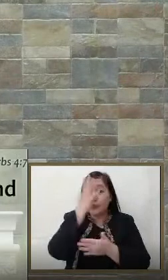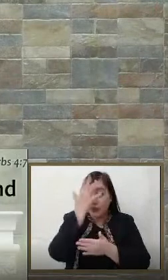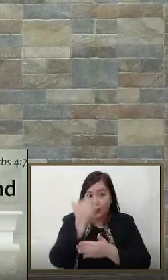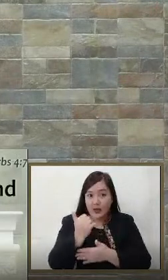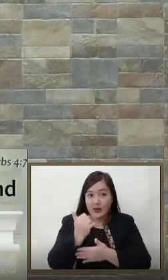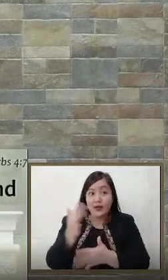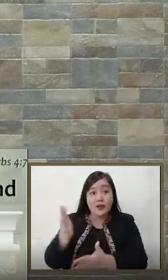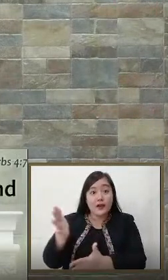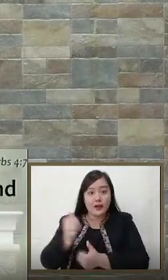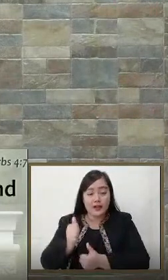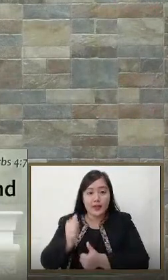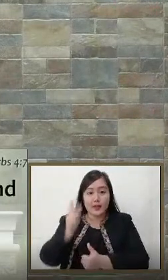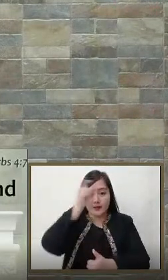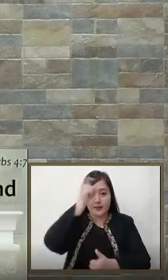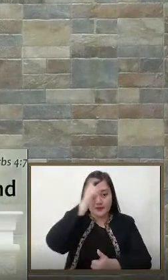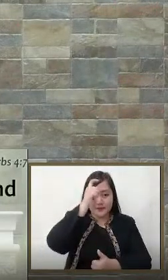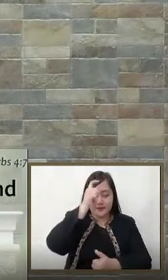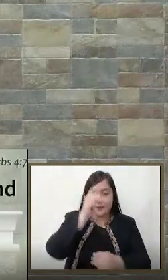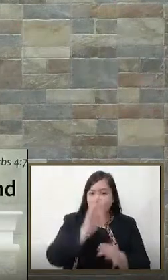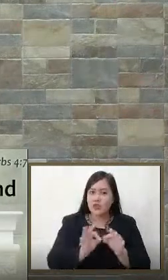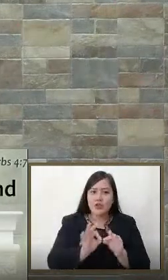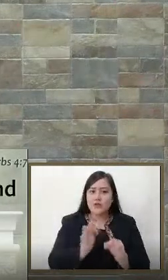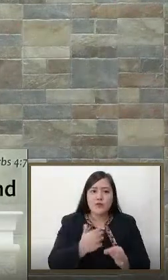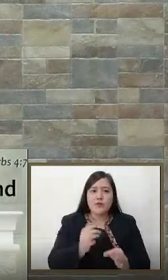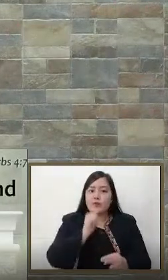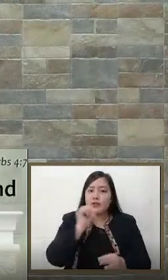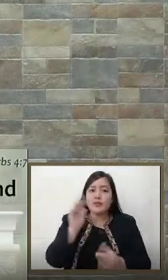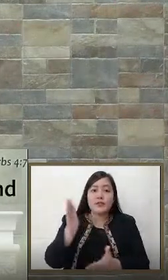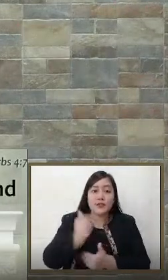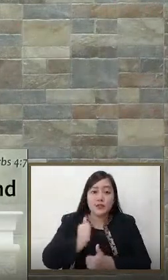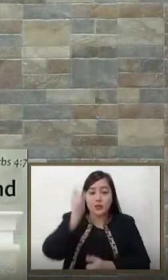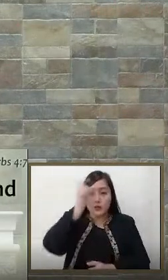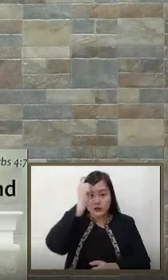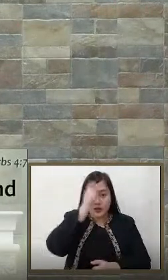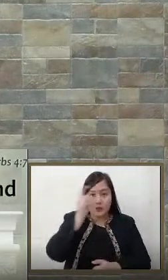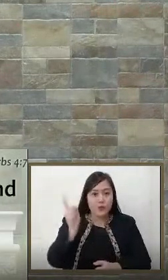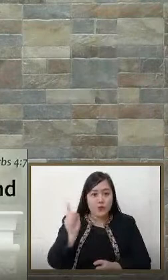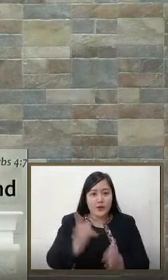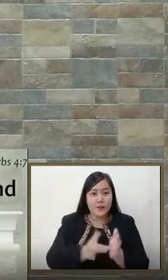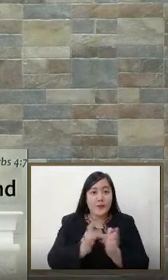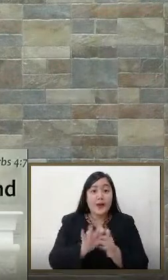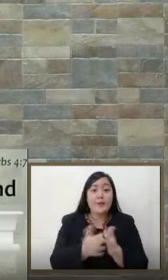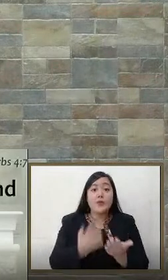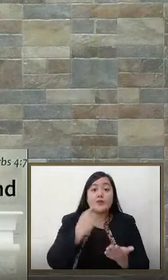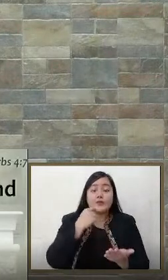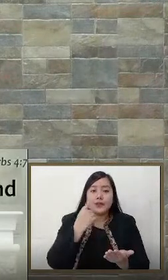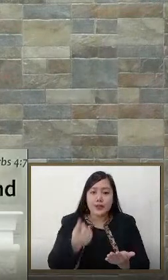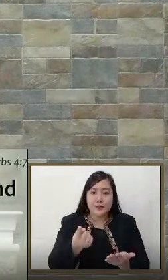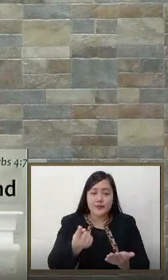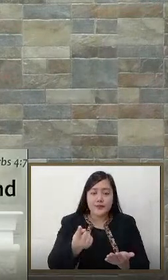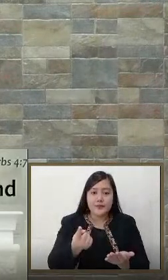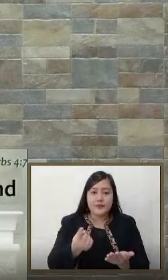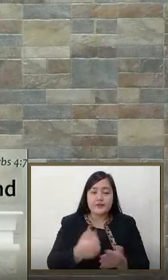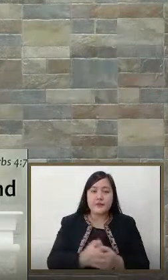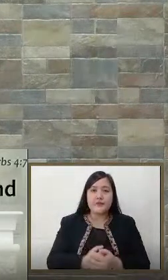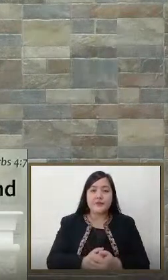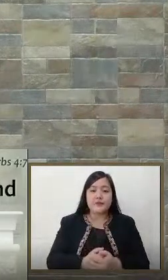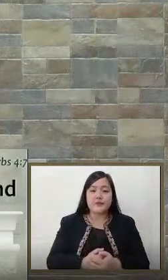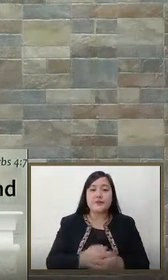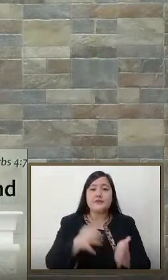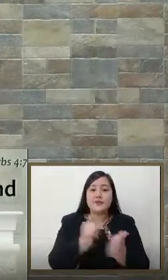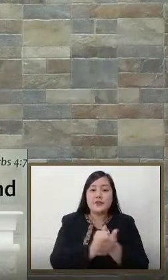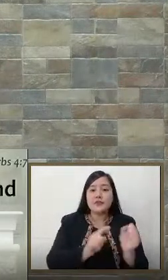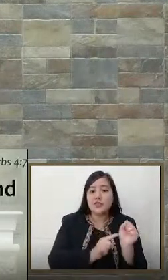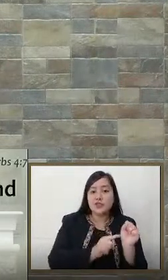wisdom. Pag hindi mo kinuha yan, yung sinasabi ng Biblia, yan ang umpisa kung